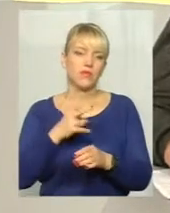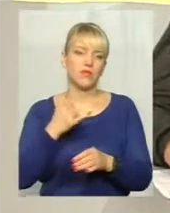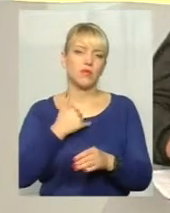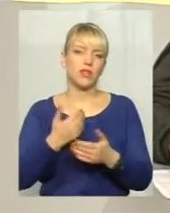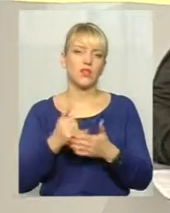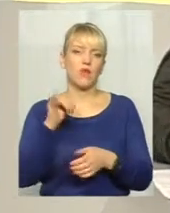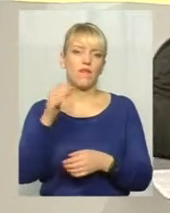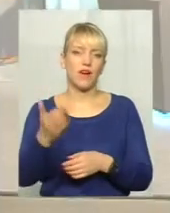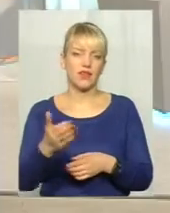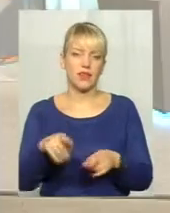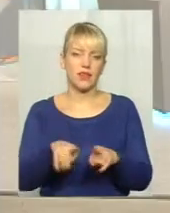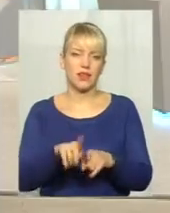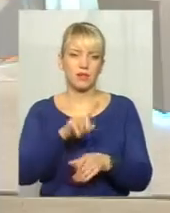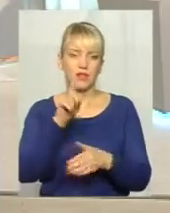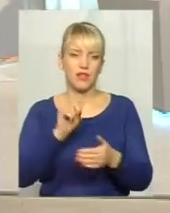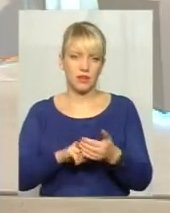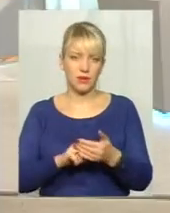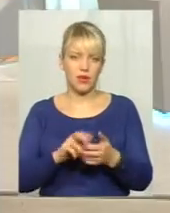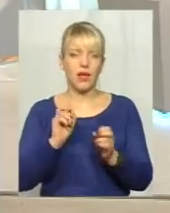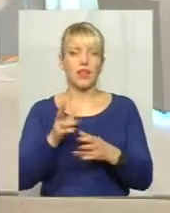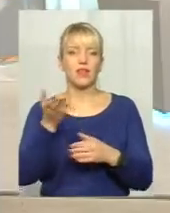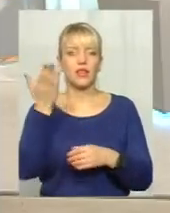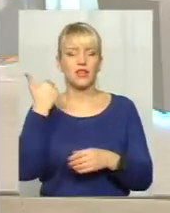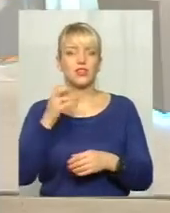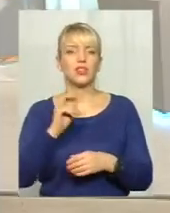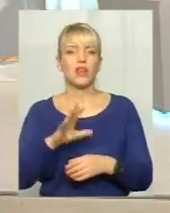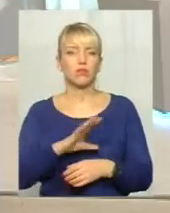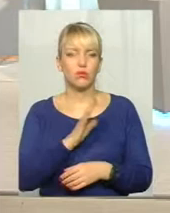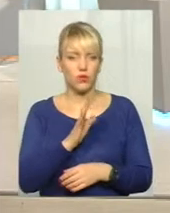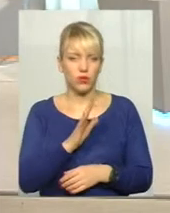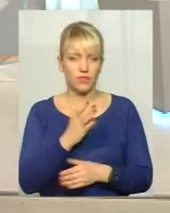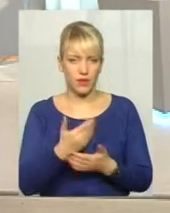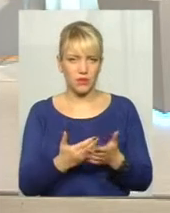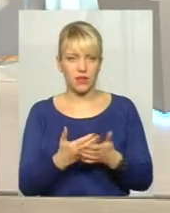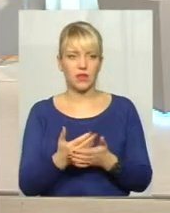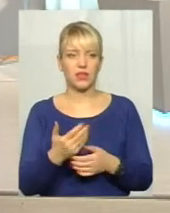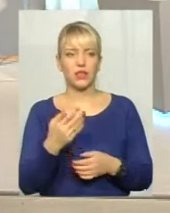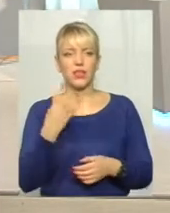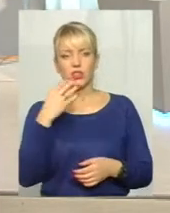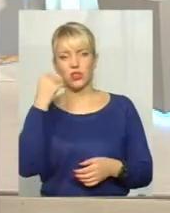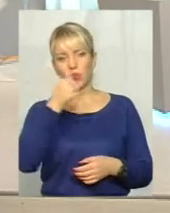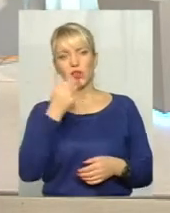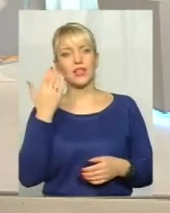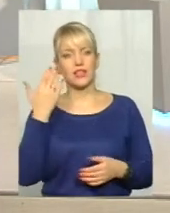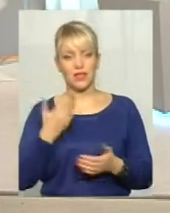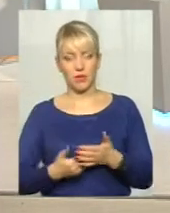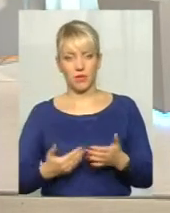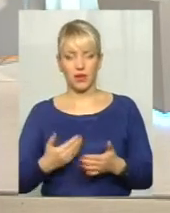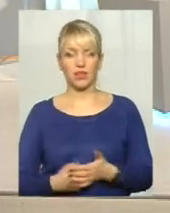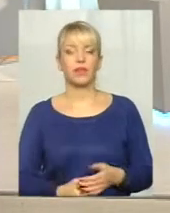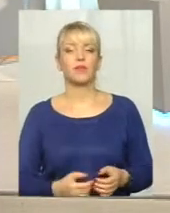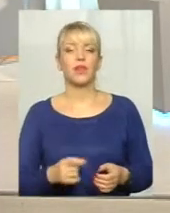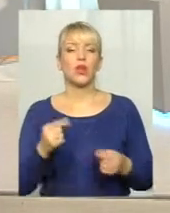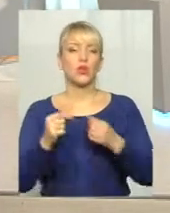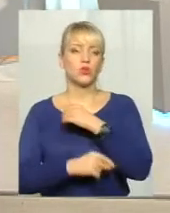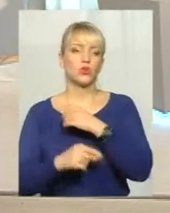щось дуже багато я говорю, раніше як було, так? Раніше в нас, ну там раніше роки 4 назад, з корупцією боролися